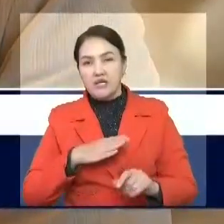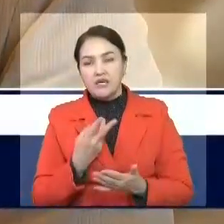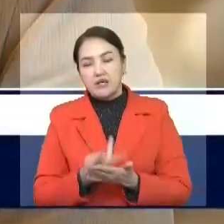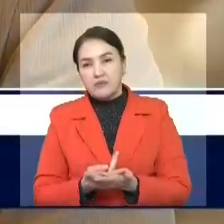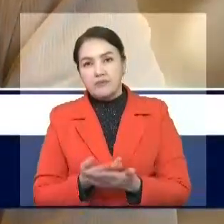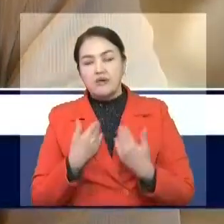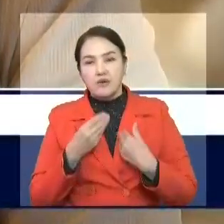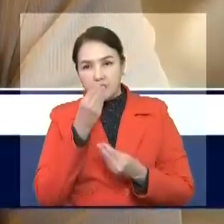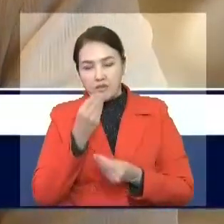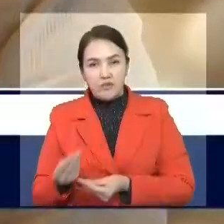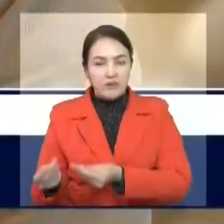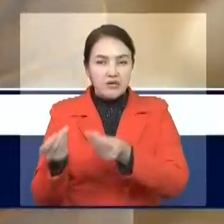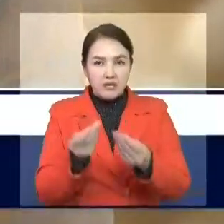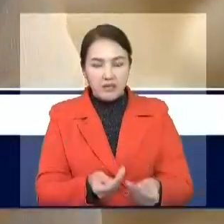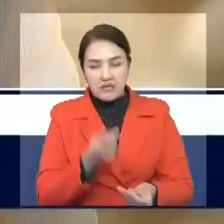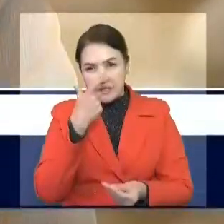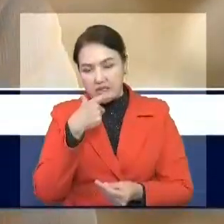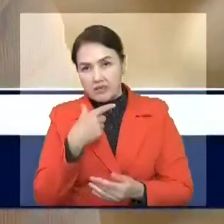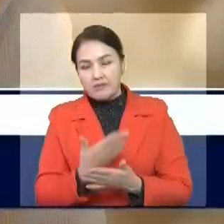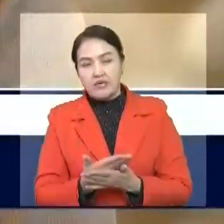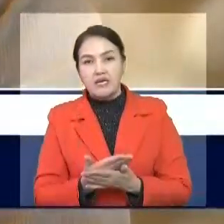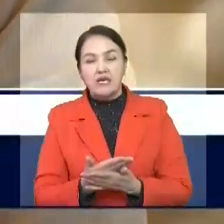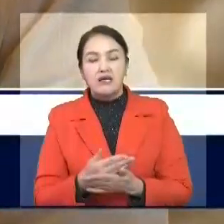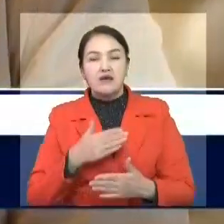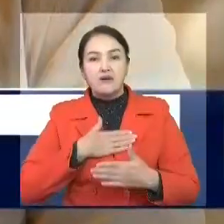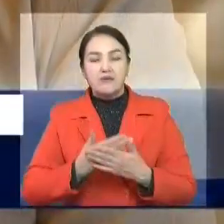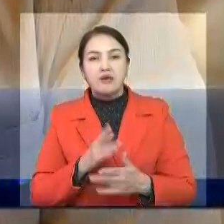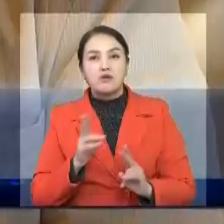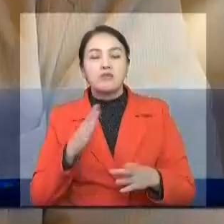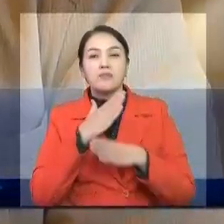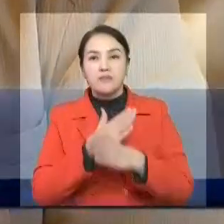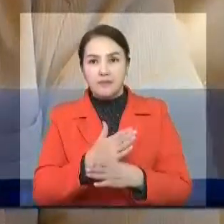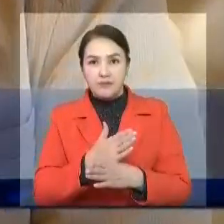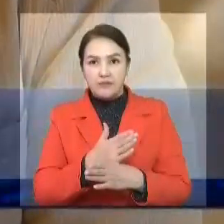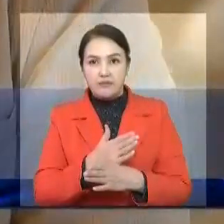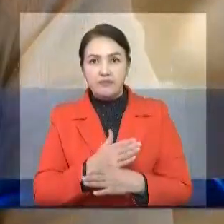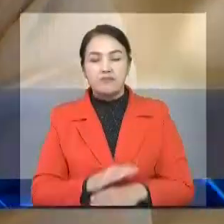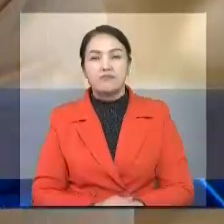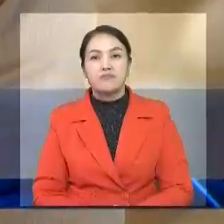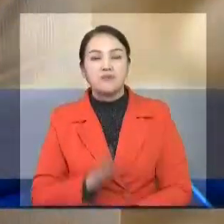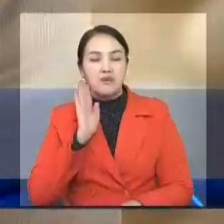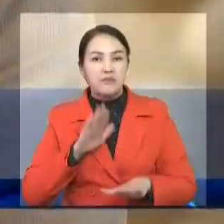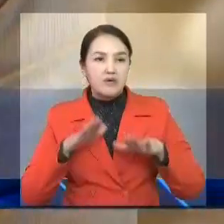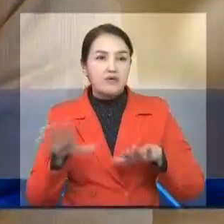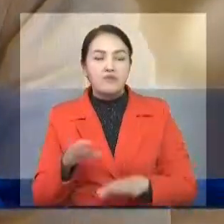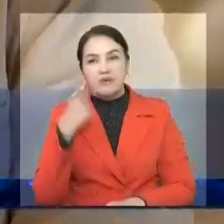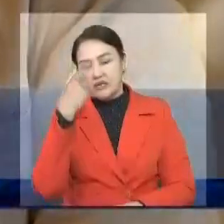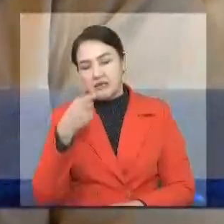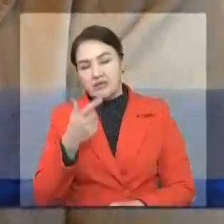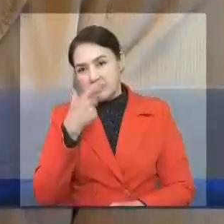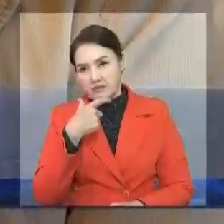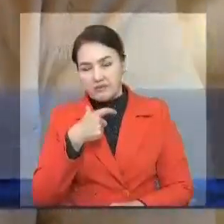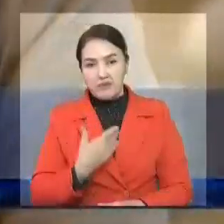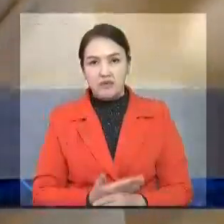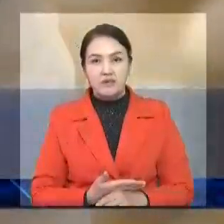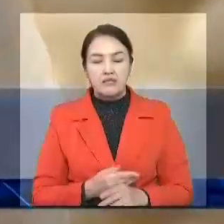им кушать возили от себя. Потом волонтерам возили, те, кто помогали с именно с паводками. Ну, все было лично от себя,